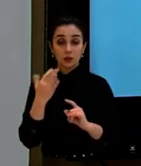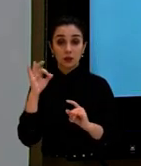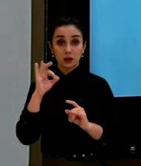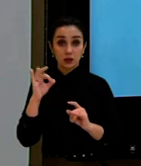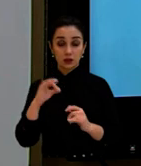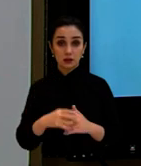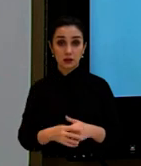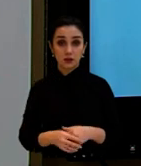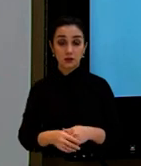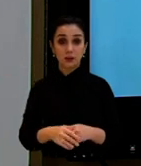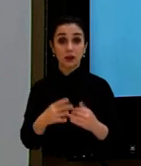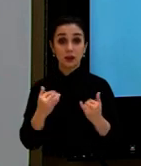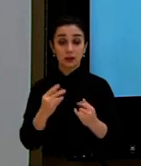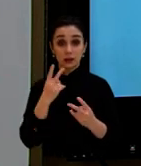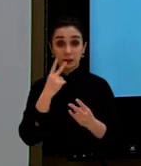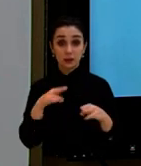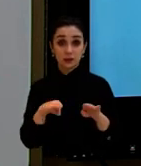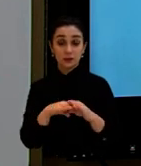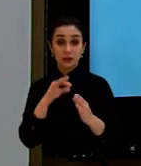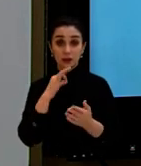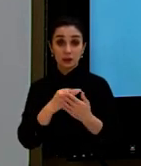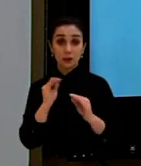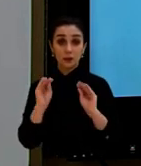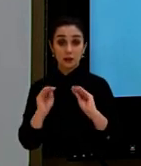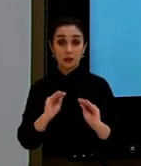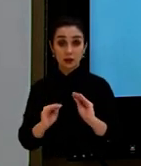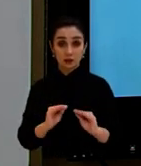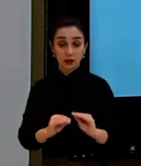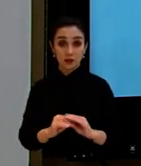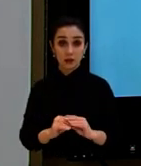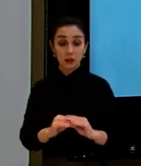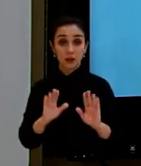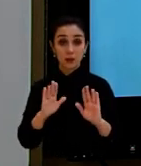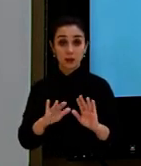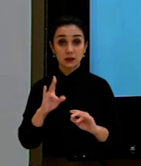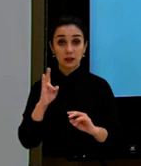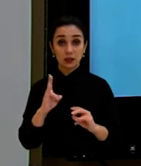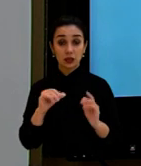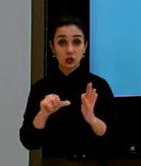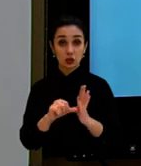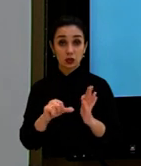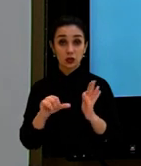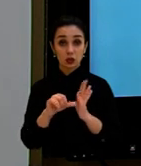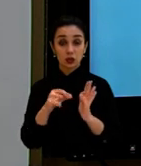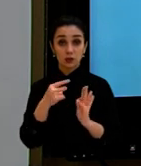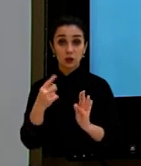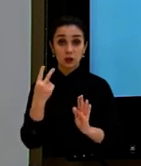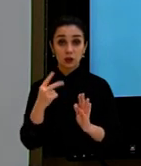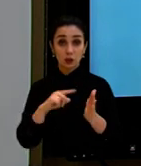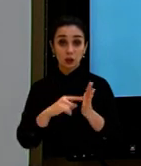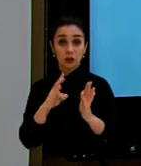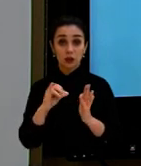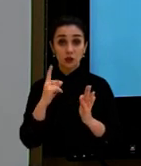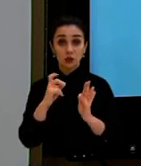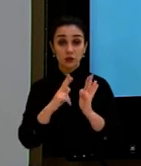135 градусов. Теперь сверим ответы. Подставляем. Вместо n 6, 6 минус 2, умноженное